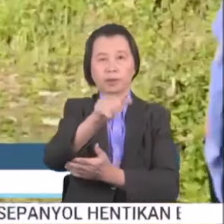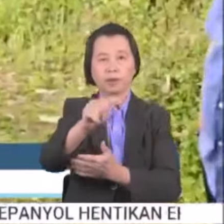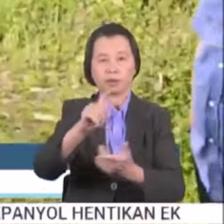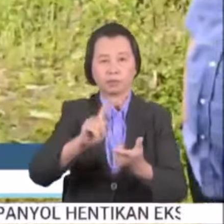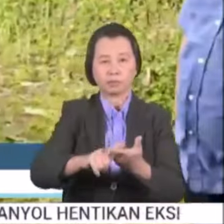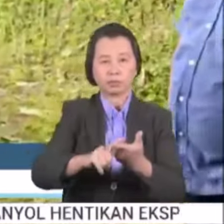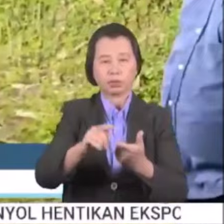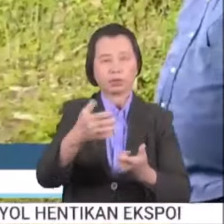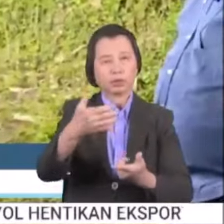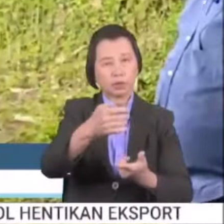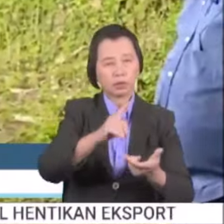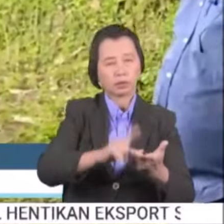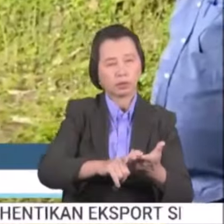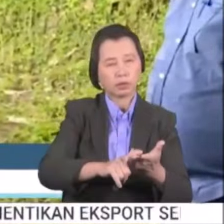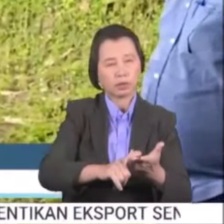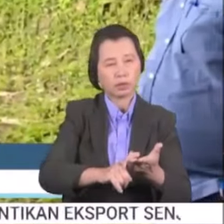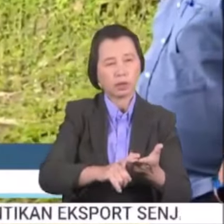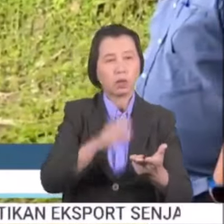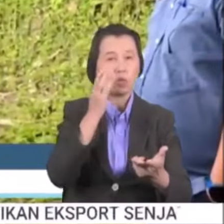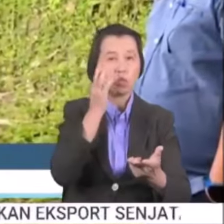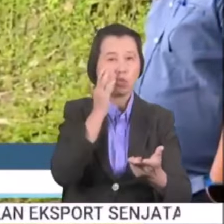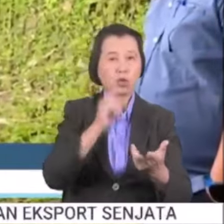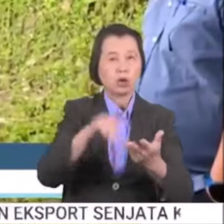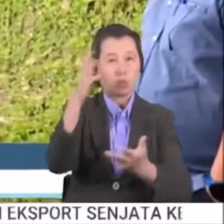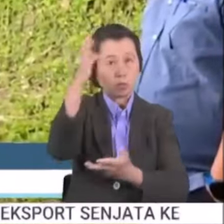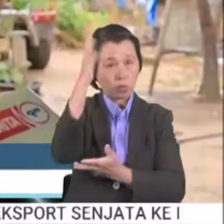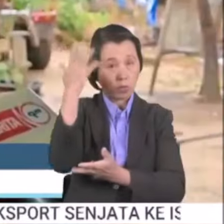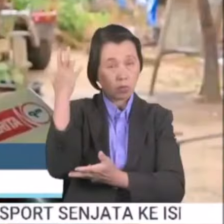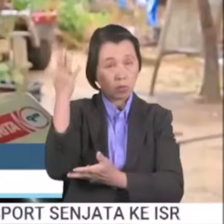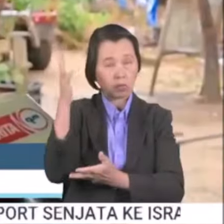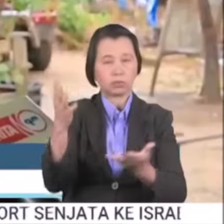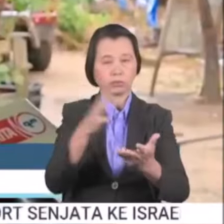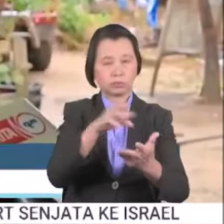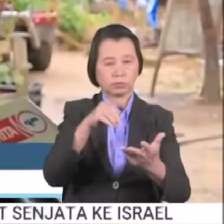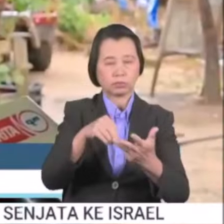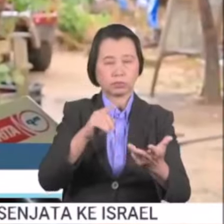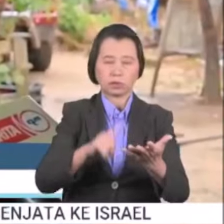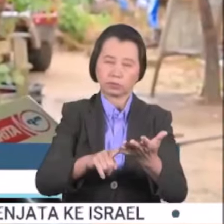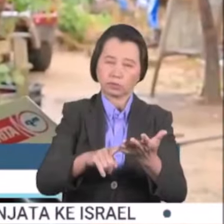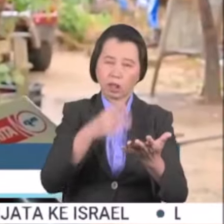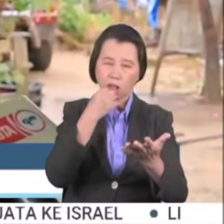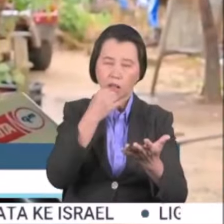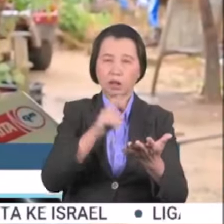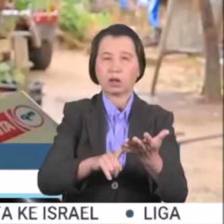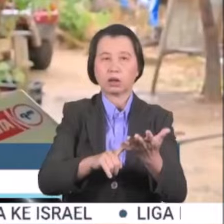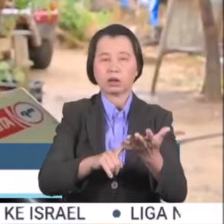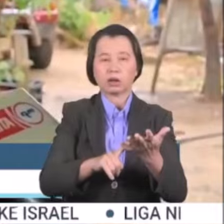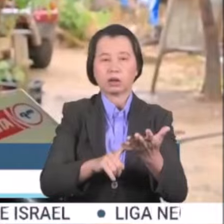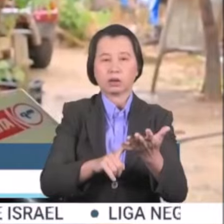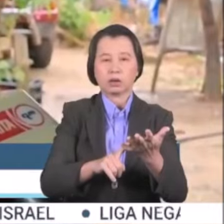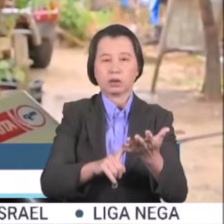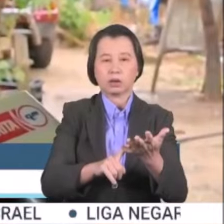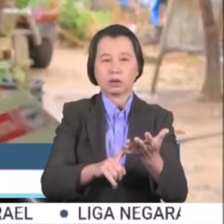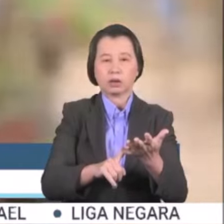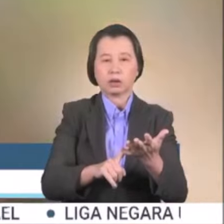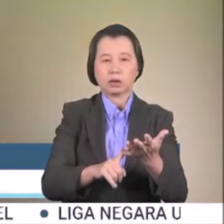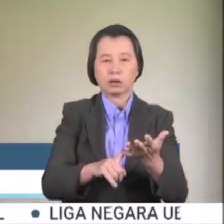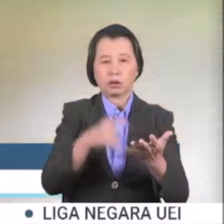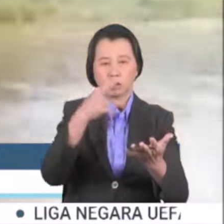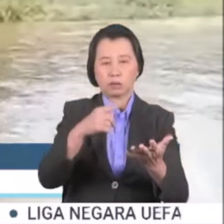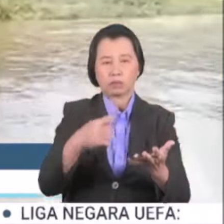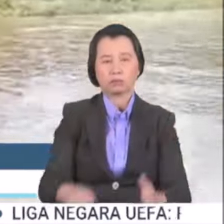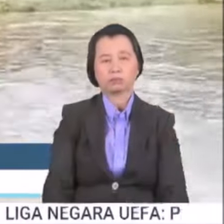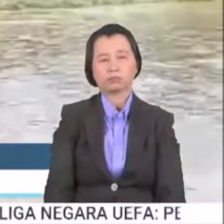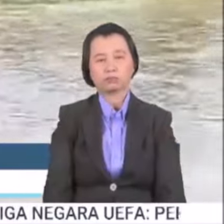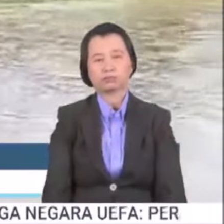benih ikan, benih buah-buahan, pokok-pokok sebagainya. Termasuklah juga racun. Jadi bantuan-bantuan seperti itu yang kita